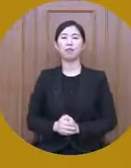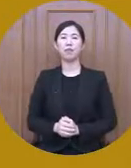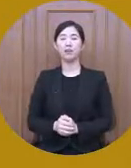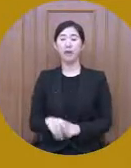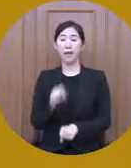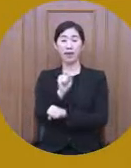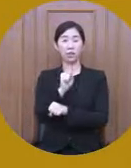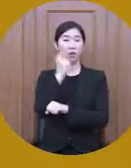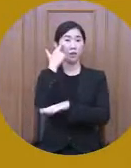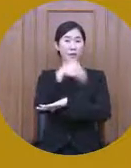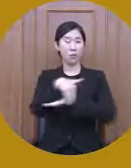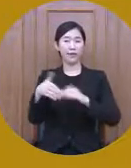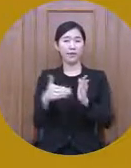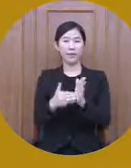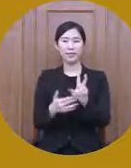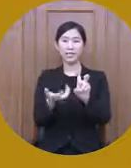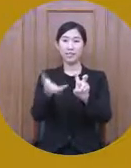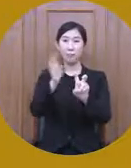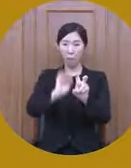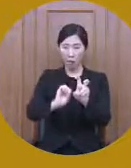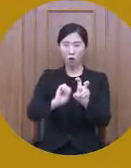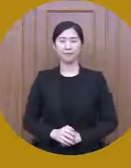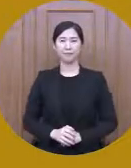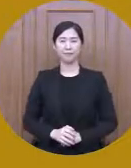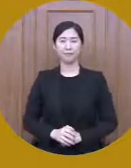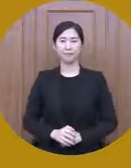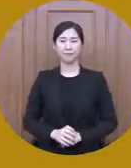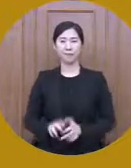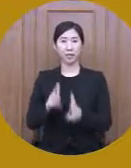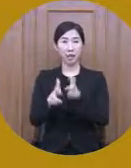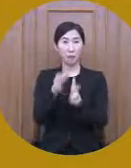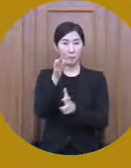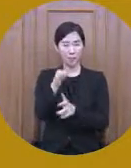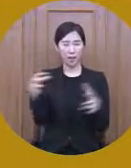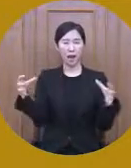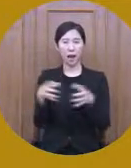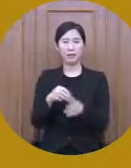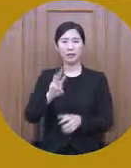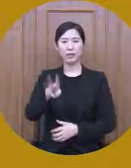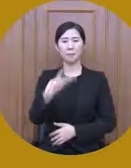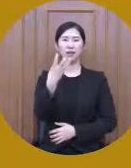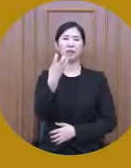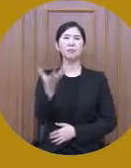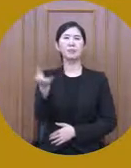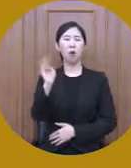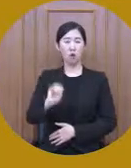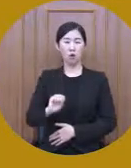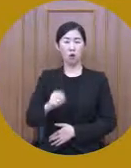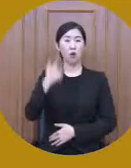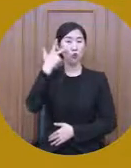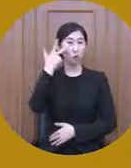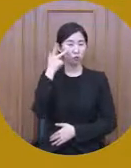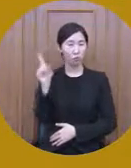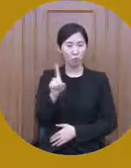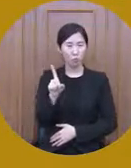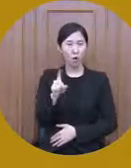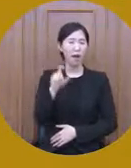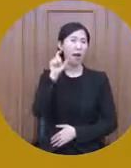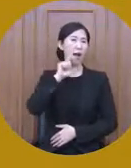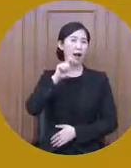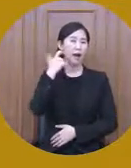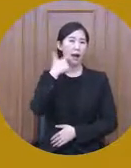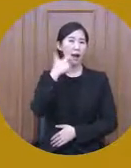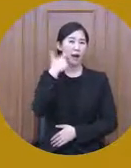20억 원의 실시 설계 예산을 확보했습니다. 사업비는 총 330억 원이며 여주는 남한강 준설토 매각